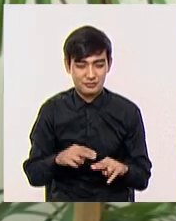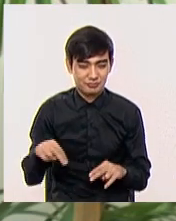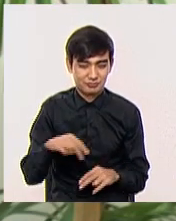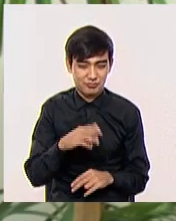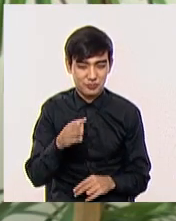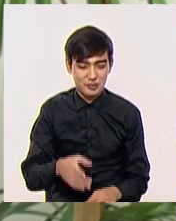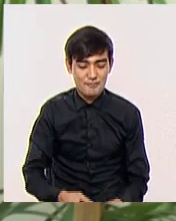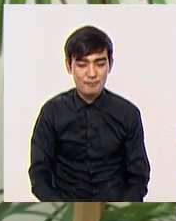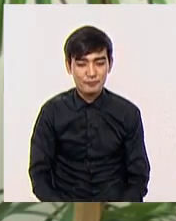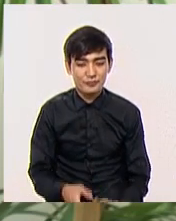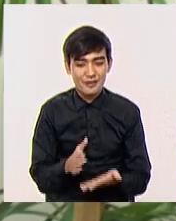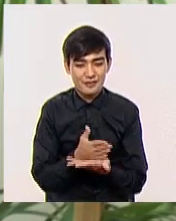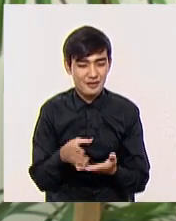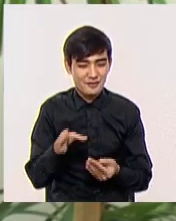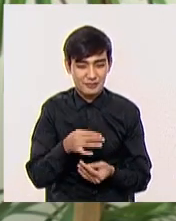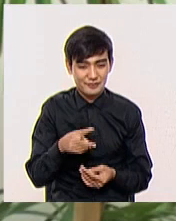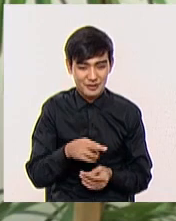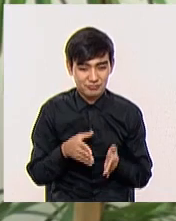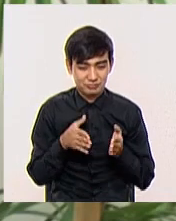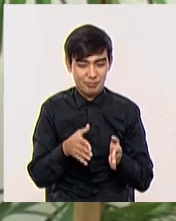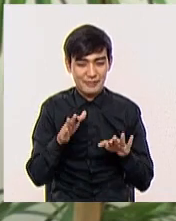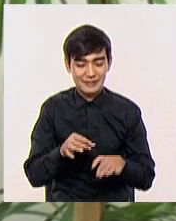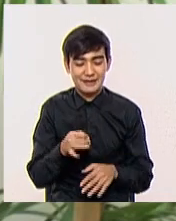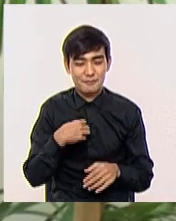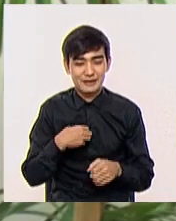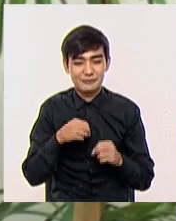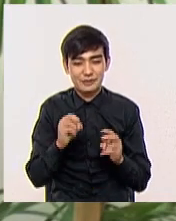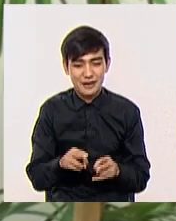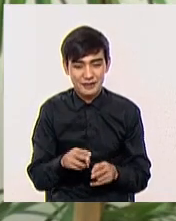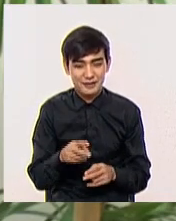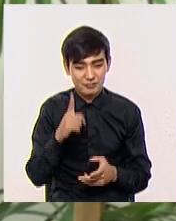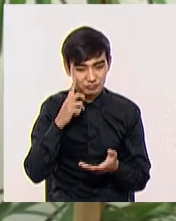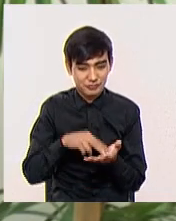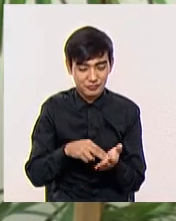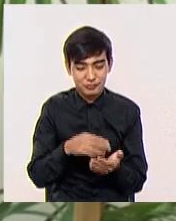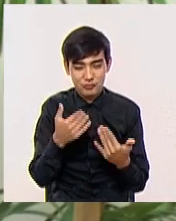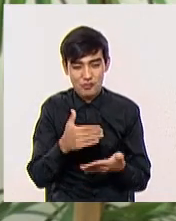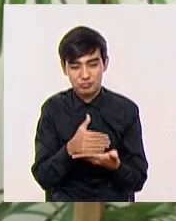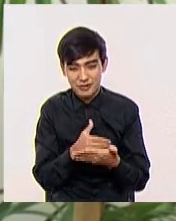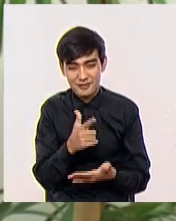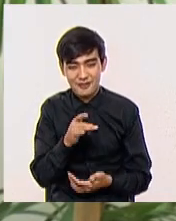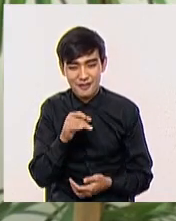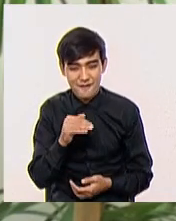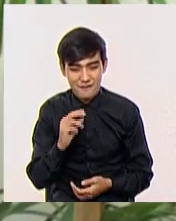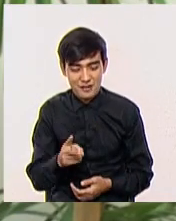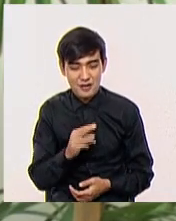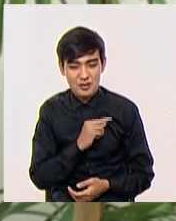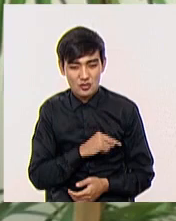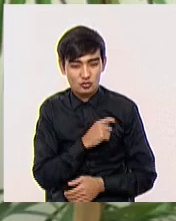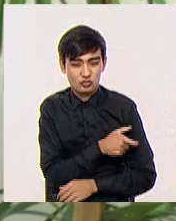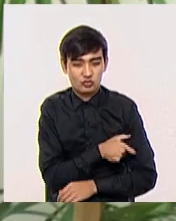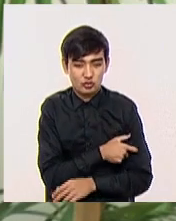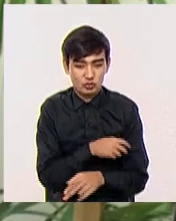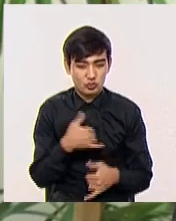крыльца. Для этого специально мы составили график учителей, дежурных учителей